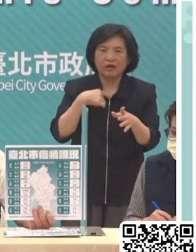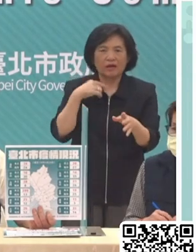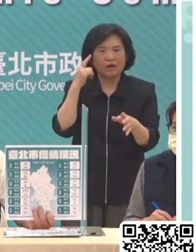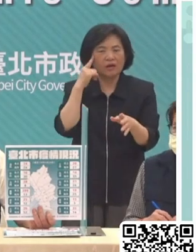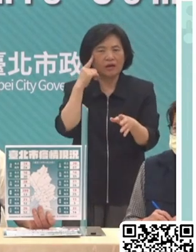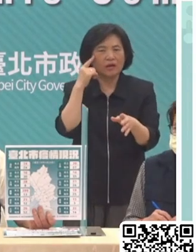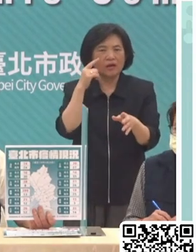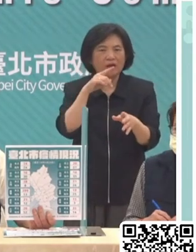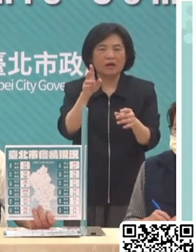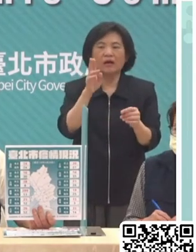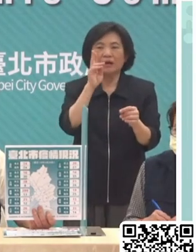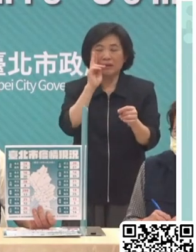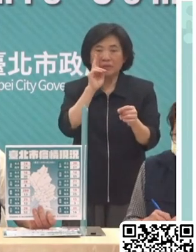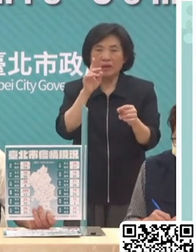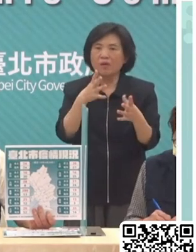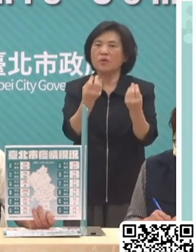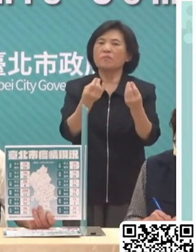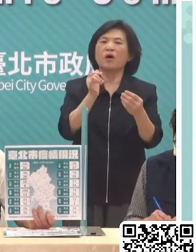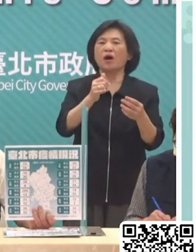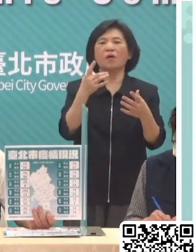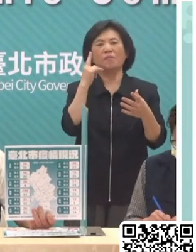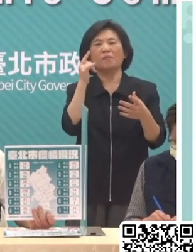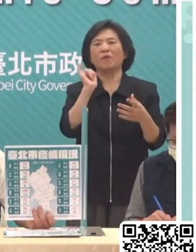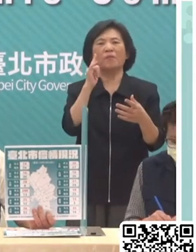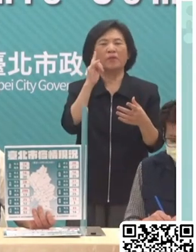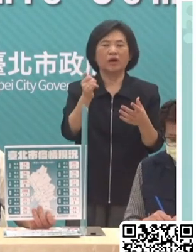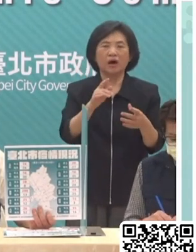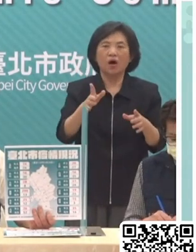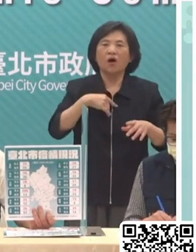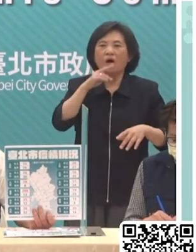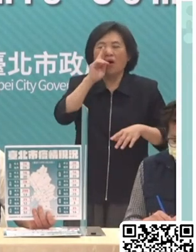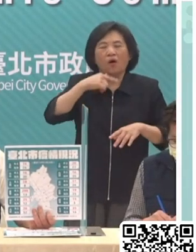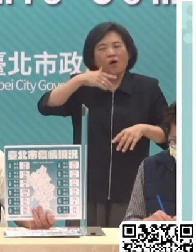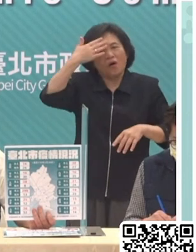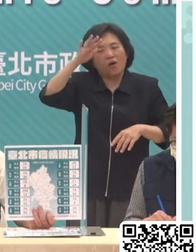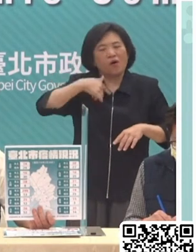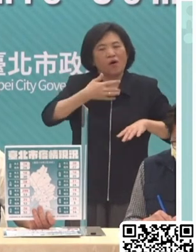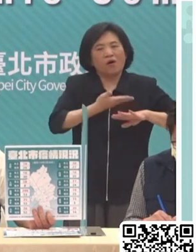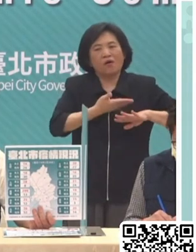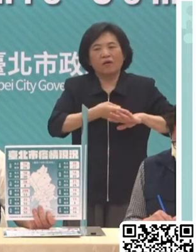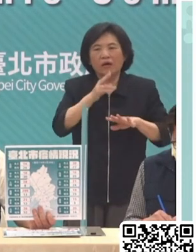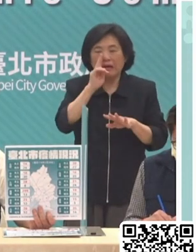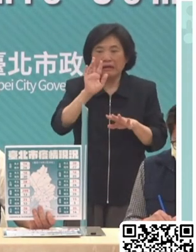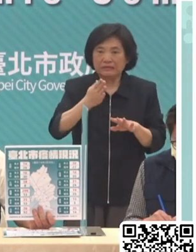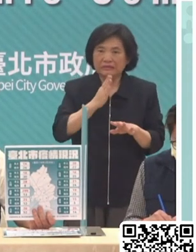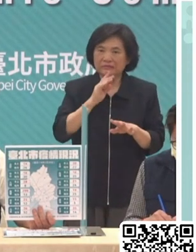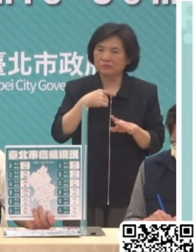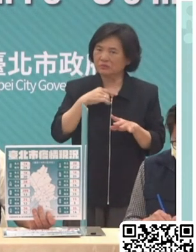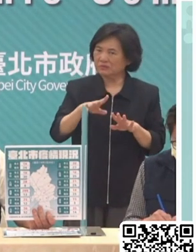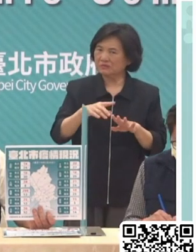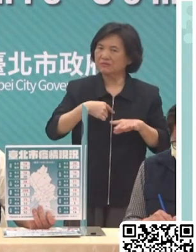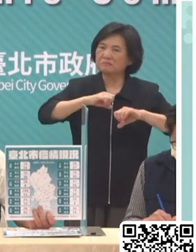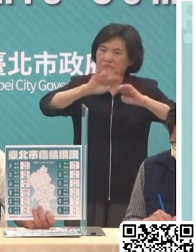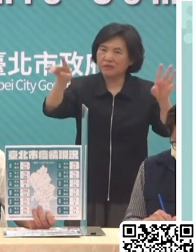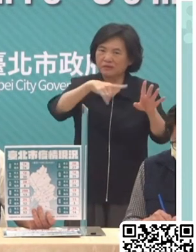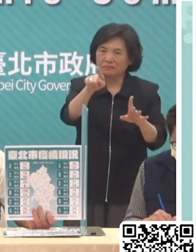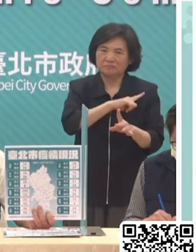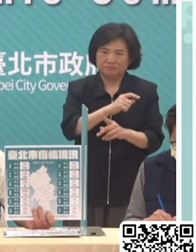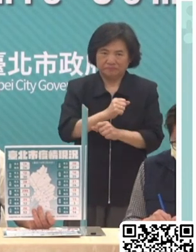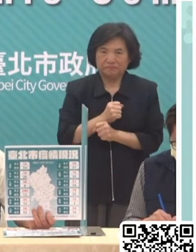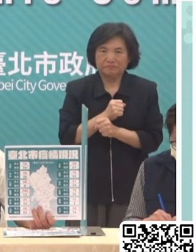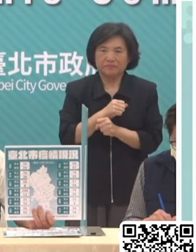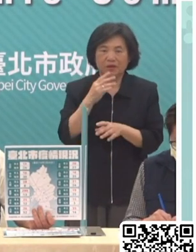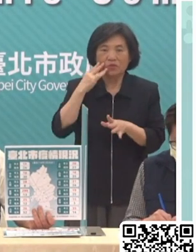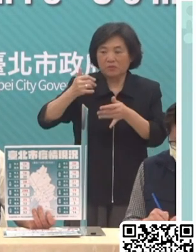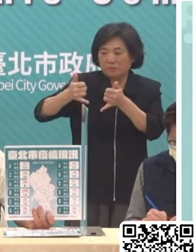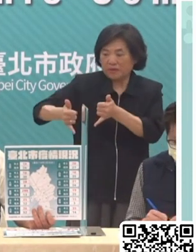种假象的安全感。因为，所以从现在起，应该是假设你旁边的人都可能有感染。啊，所以